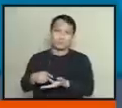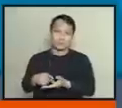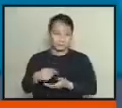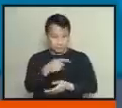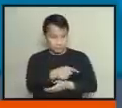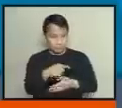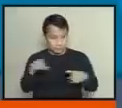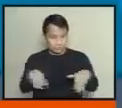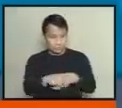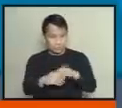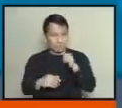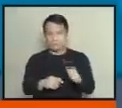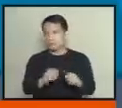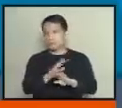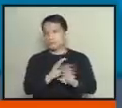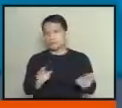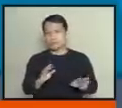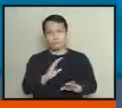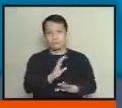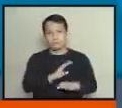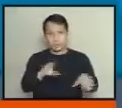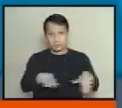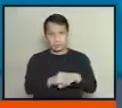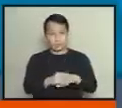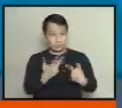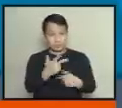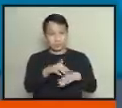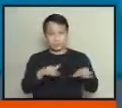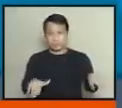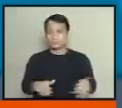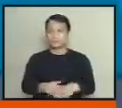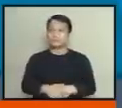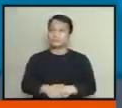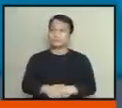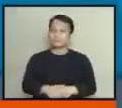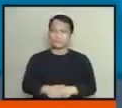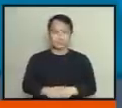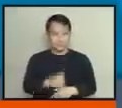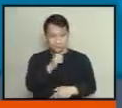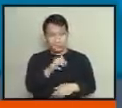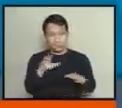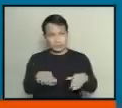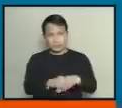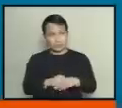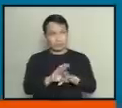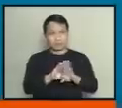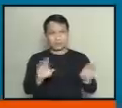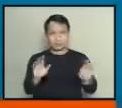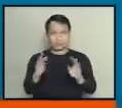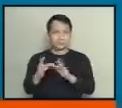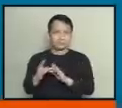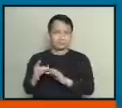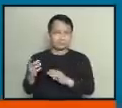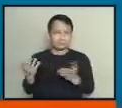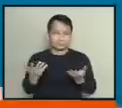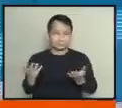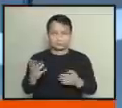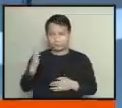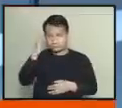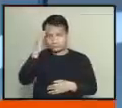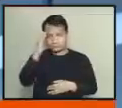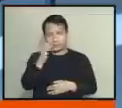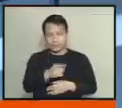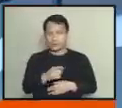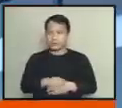Kasal ho kayo, ano? Hindi, sir. Ah, hindi. Okay, hindi kayo kasal at meron kayong tatlong anak. Now, since hindi kayo kasal, wala kayong habol, ma'am, kahit na... Ako, alam ko naman